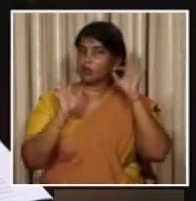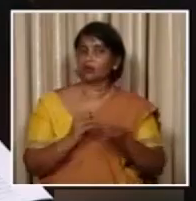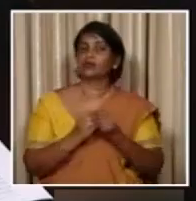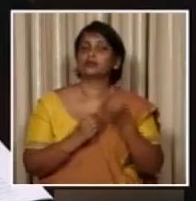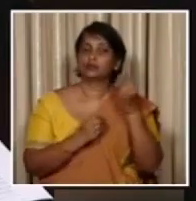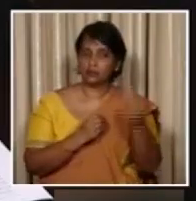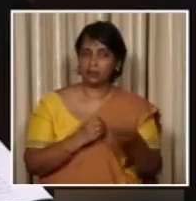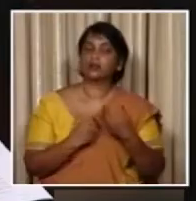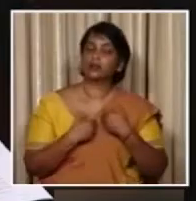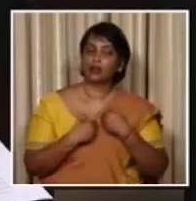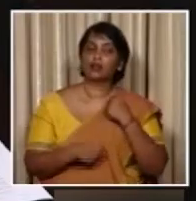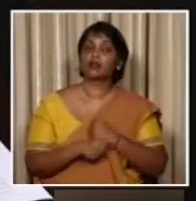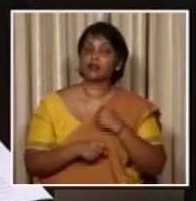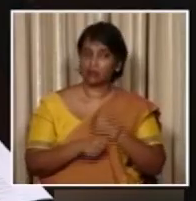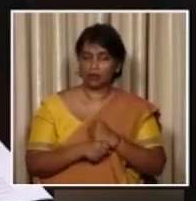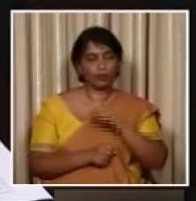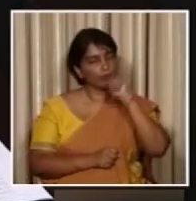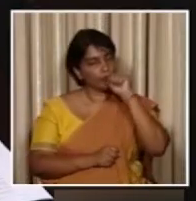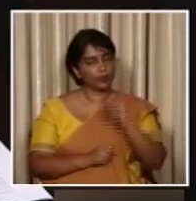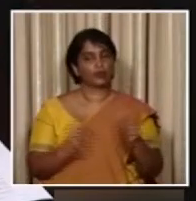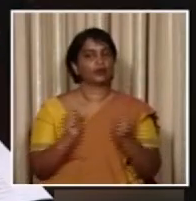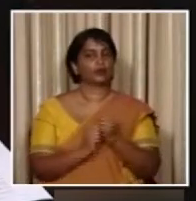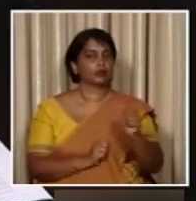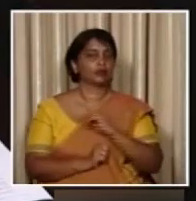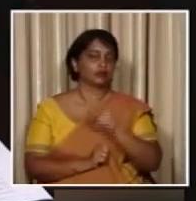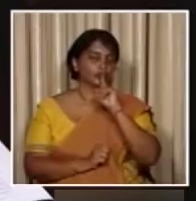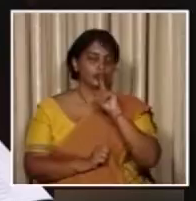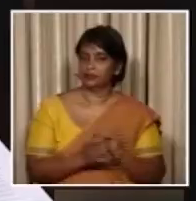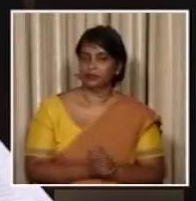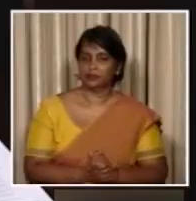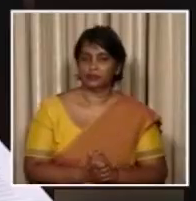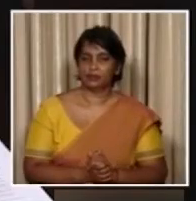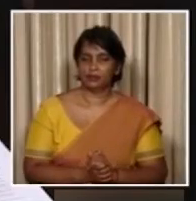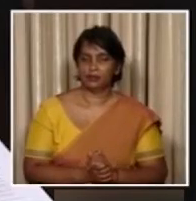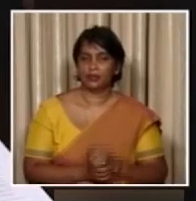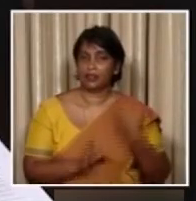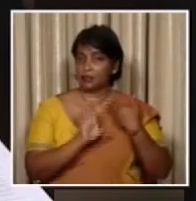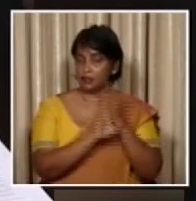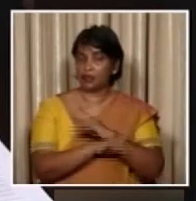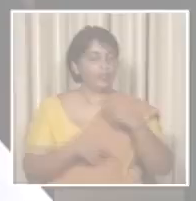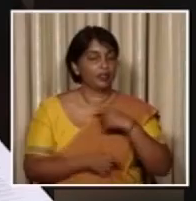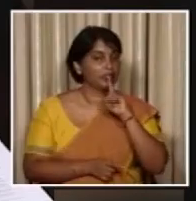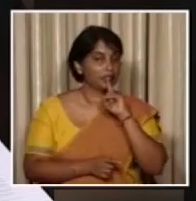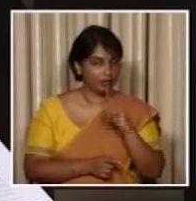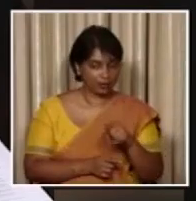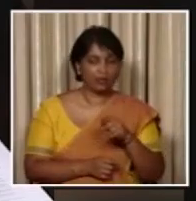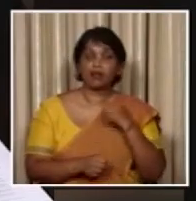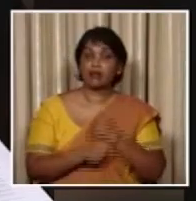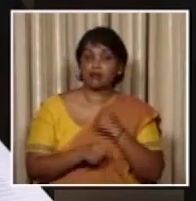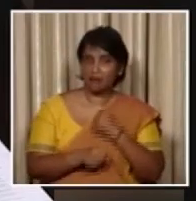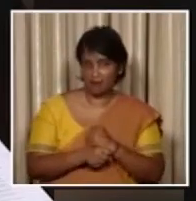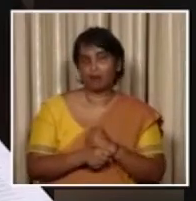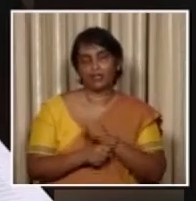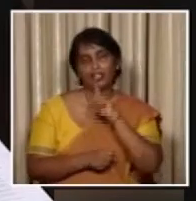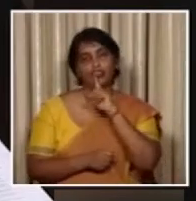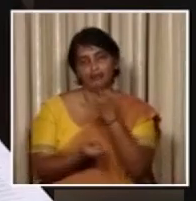දෙන්නට අපේ රජයක් තුළ අනිවාර්යයෙන්ම කටයුතු කරනවා කියන එක මම මේ අවස්ථාවේ ප්‍රකාශ කරනවා. දැන් ගිය පාර විවාදයේ මම කිව්වේ රජෙන් ඉල්ලීමක් කරා